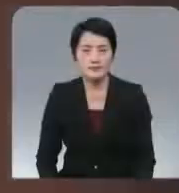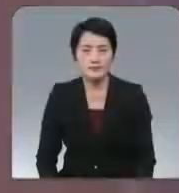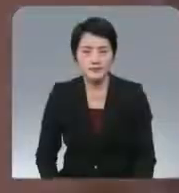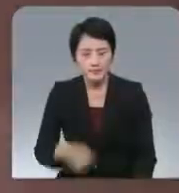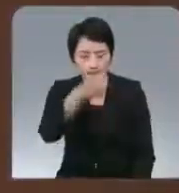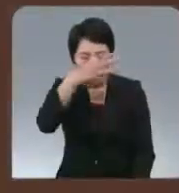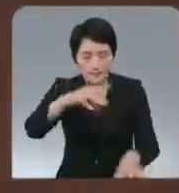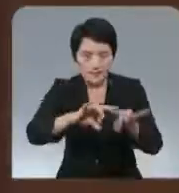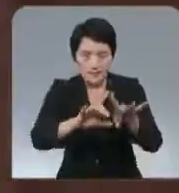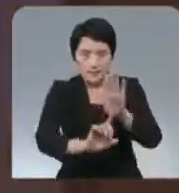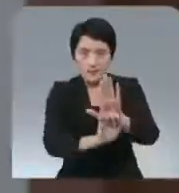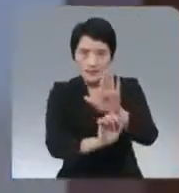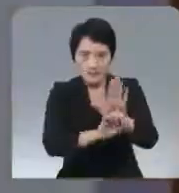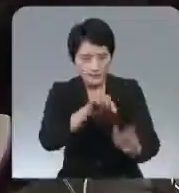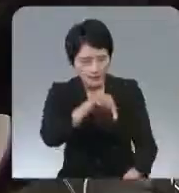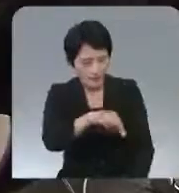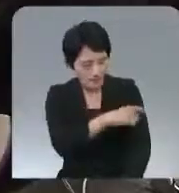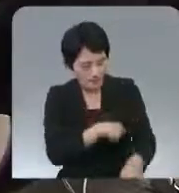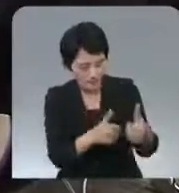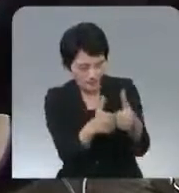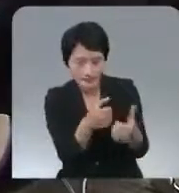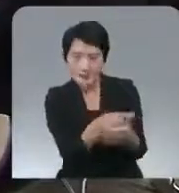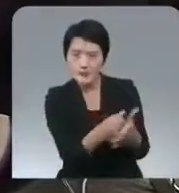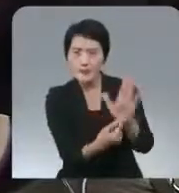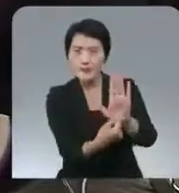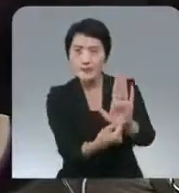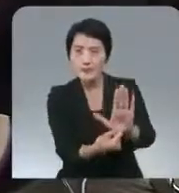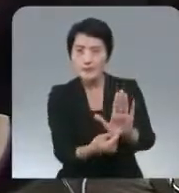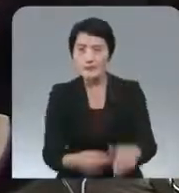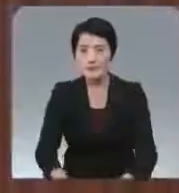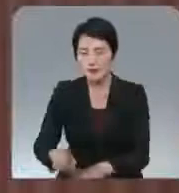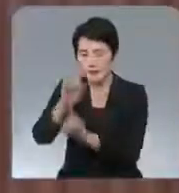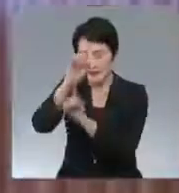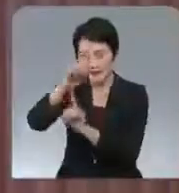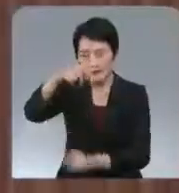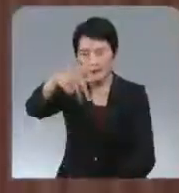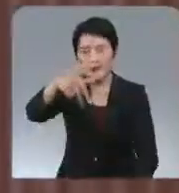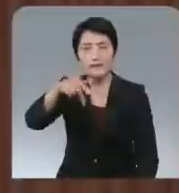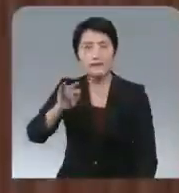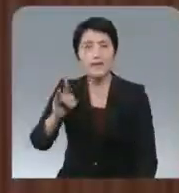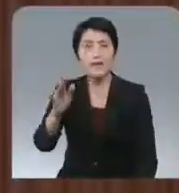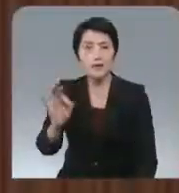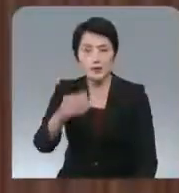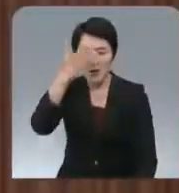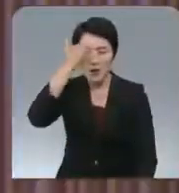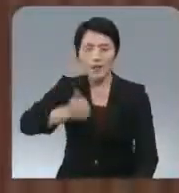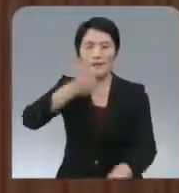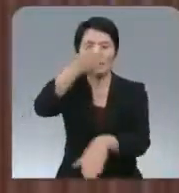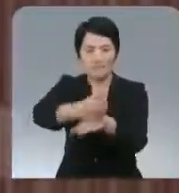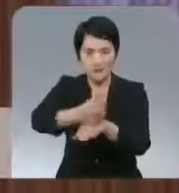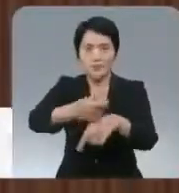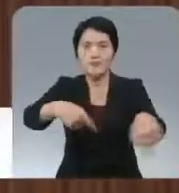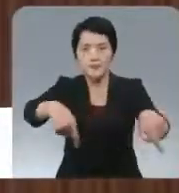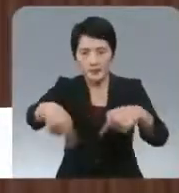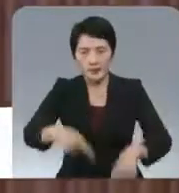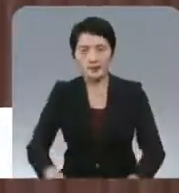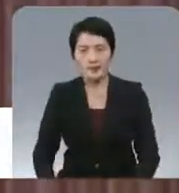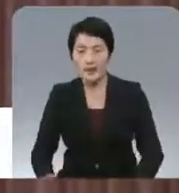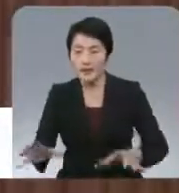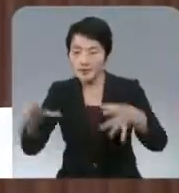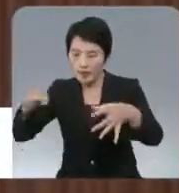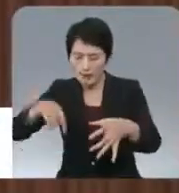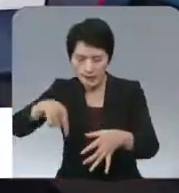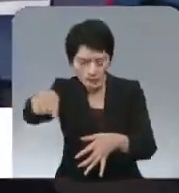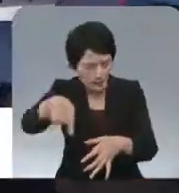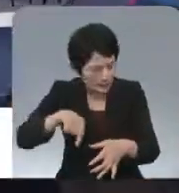サムスン電子は21日取締役会を開きEJ4副会長を会長に昇格することを決めた